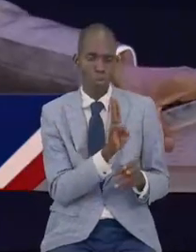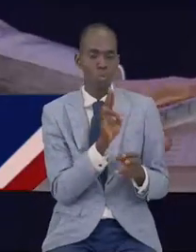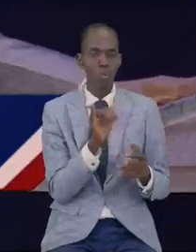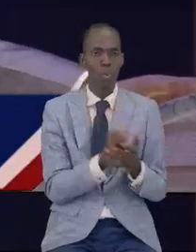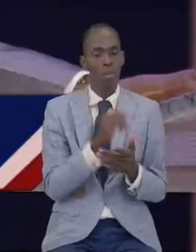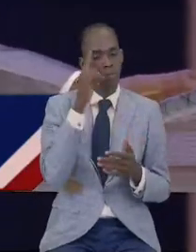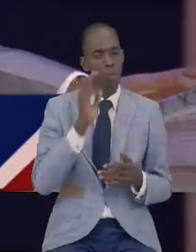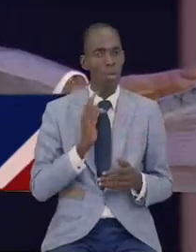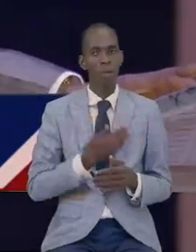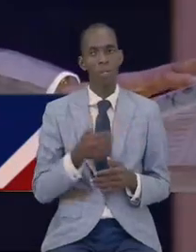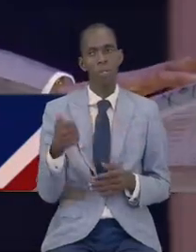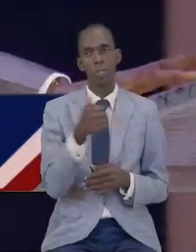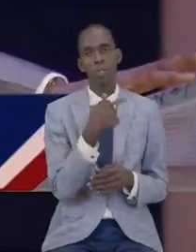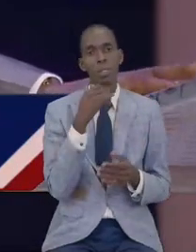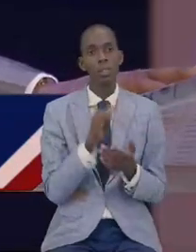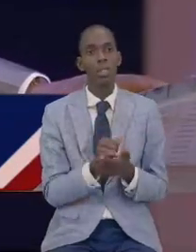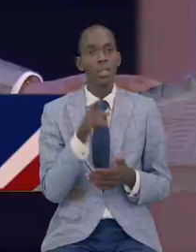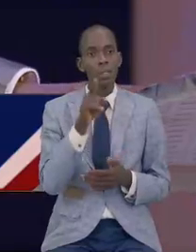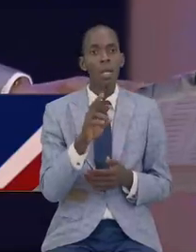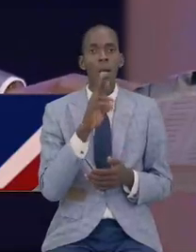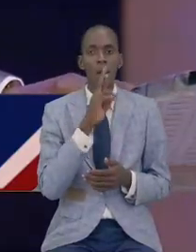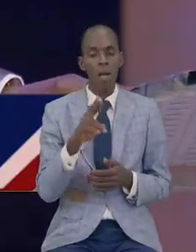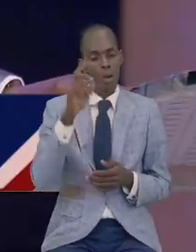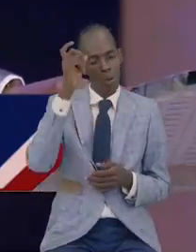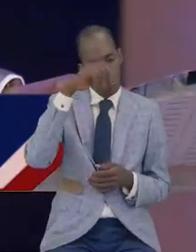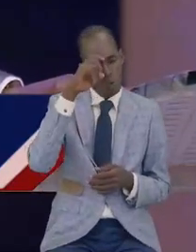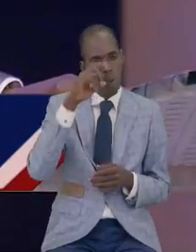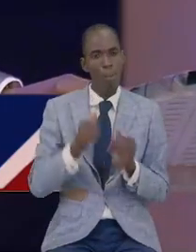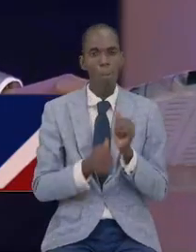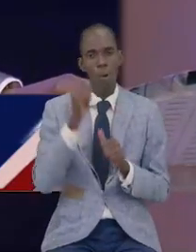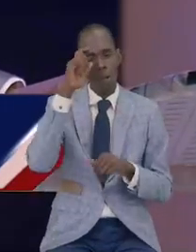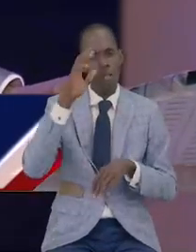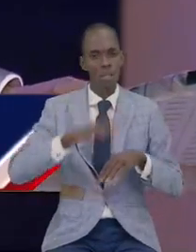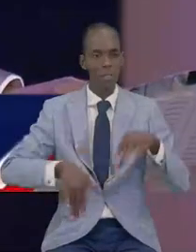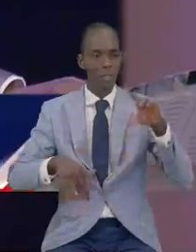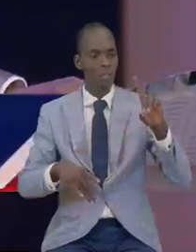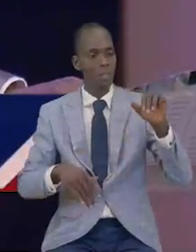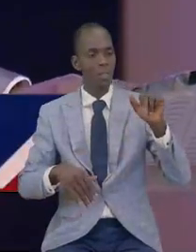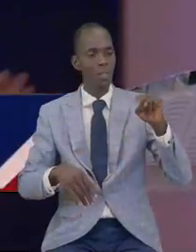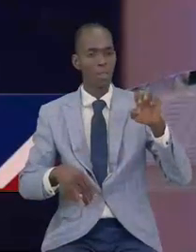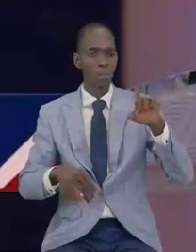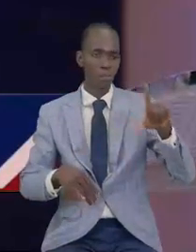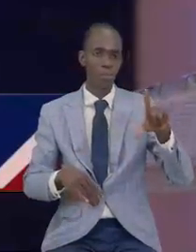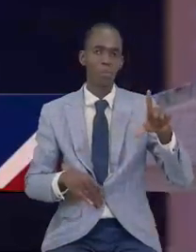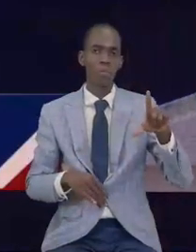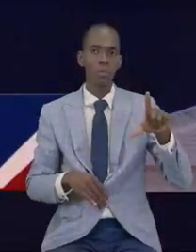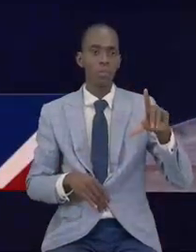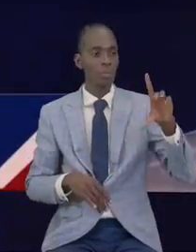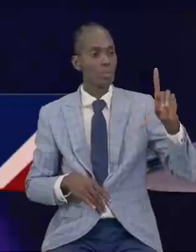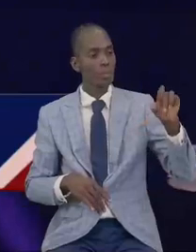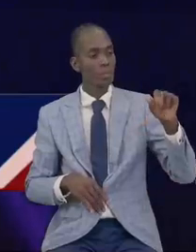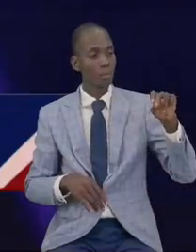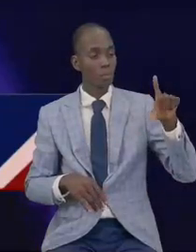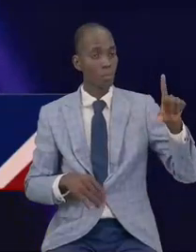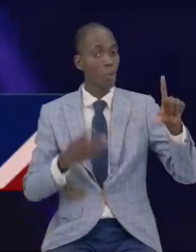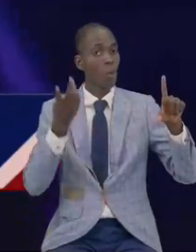peut dire que voici, tu es plus sage que Daniel. Tu es plus sage que Daniel. Tu es plus sage que Daniel. Daniel